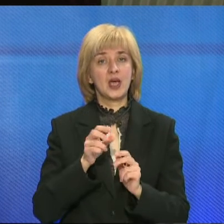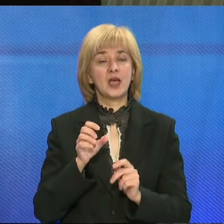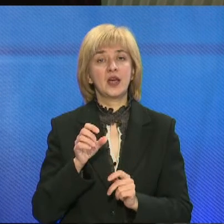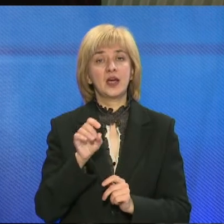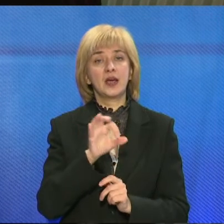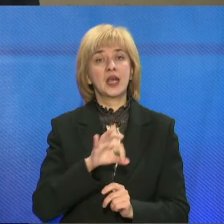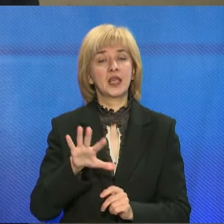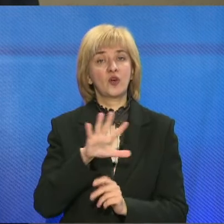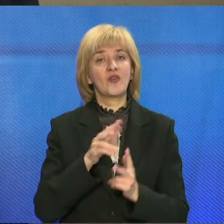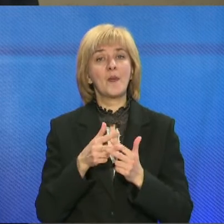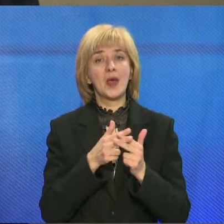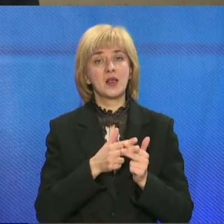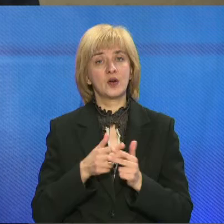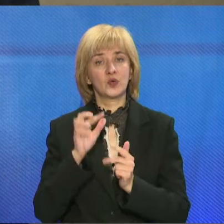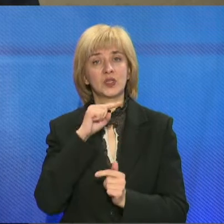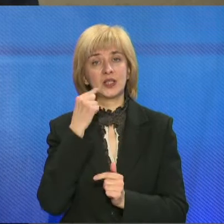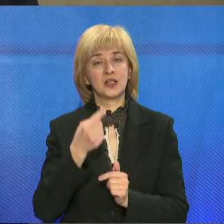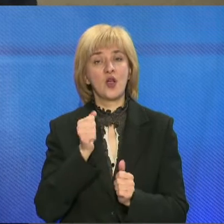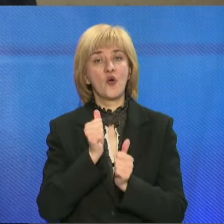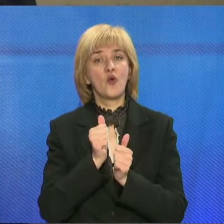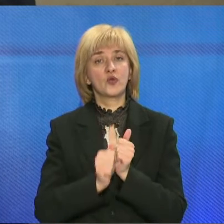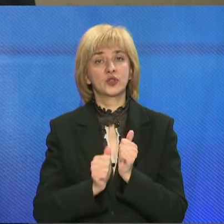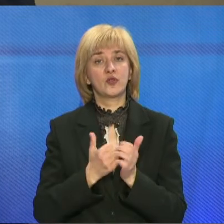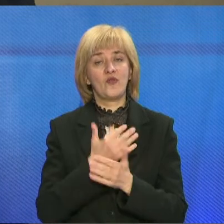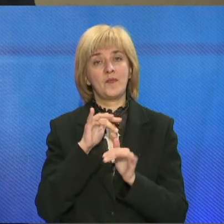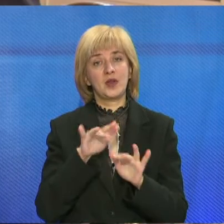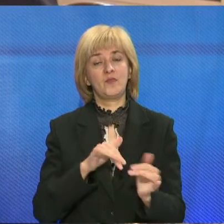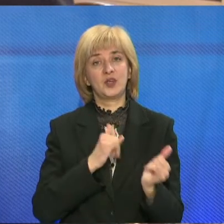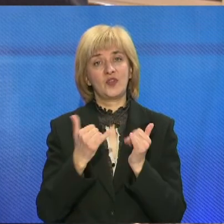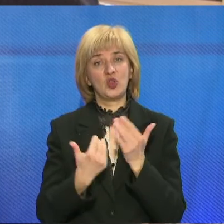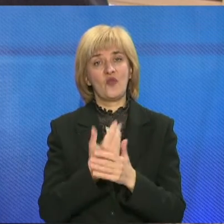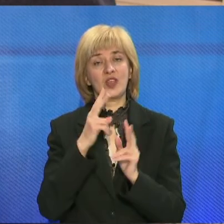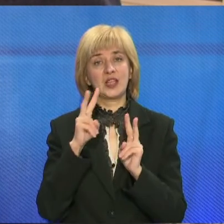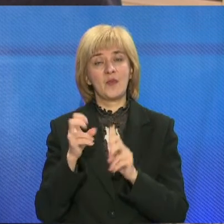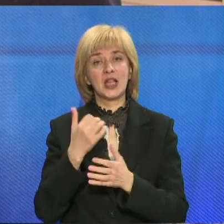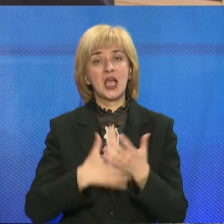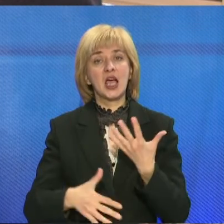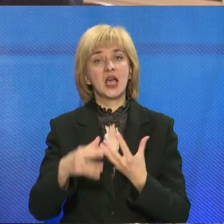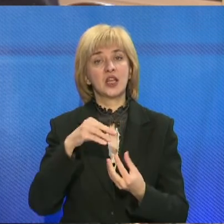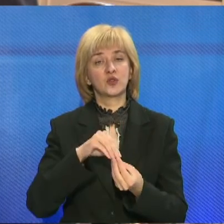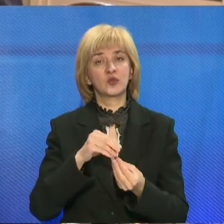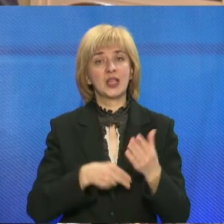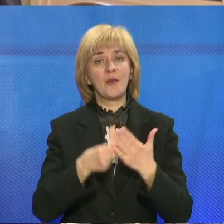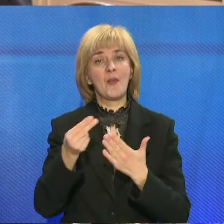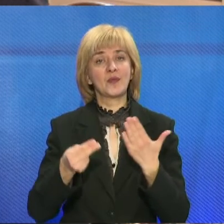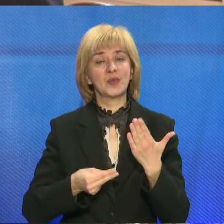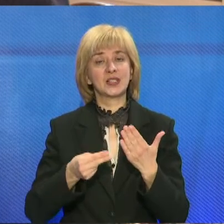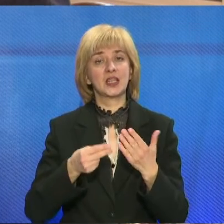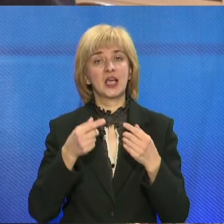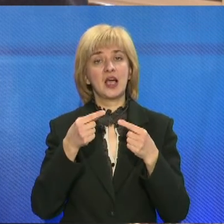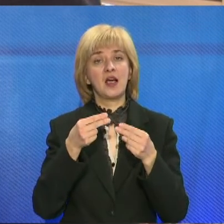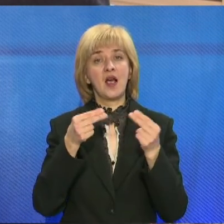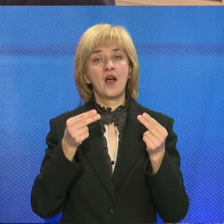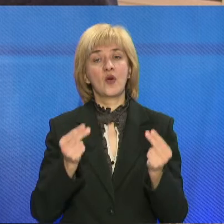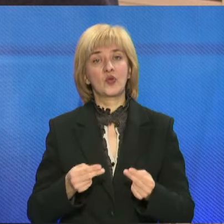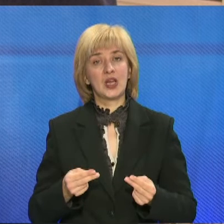Каждое новое мероприемство присвячается новой тематике. Результаты подписанных контрактов, обычно результаты